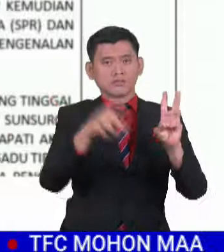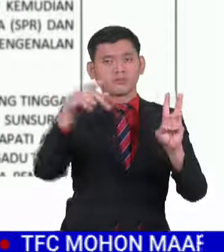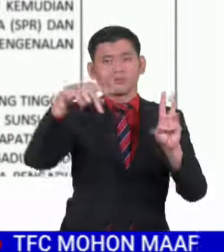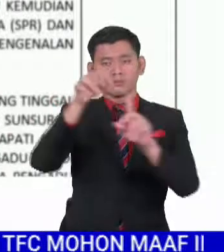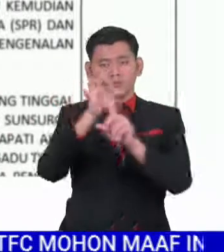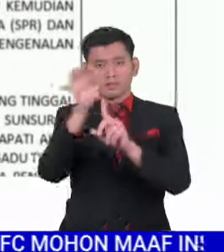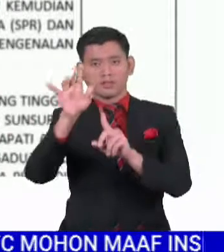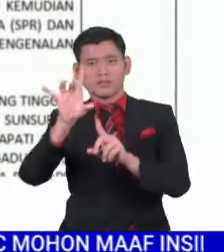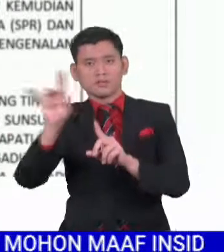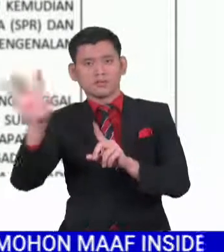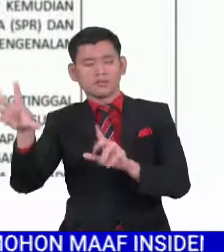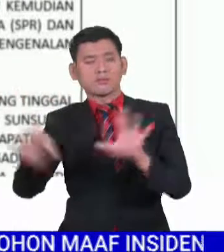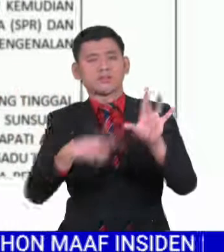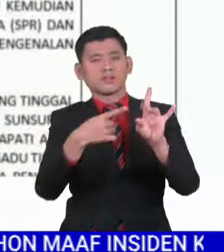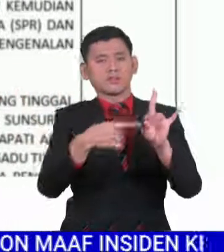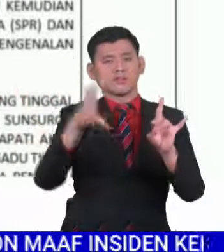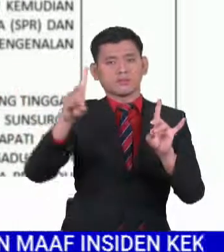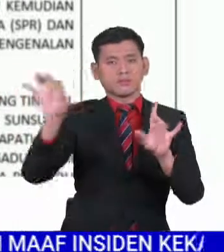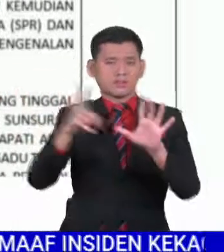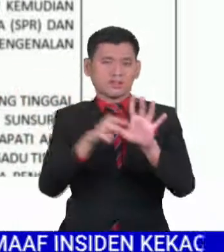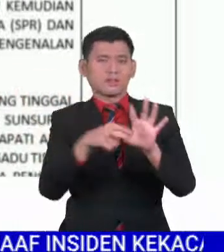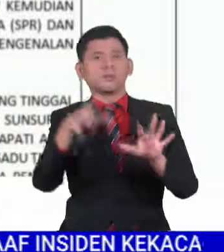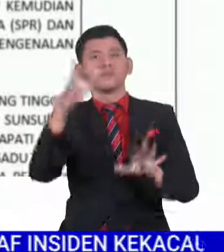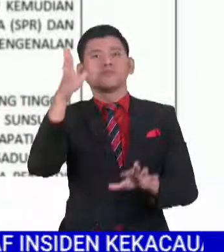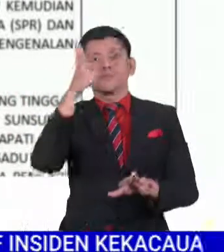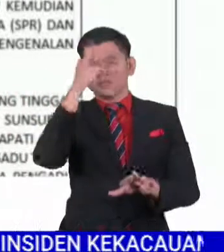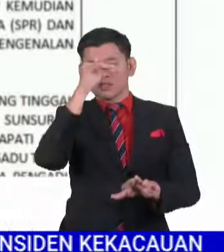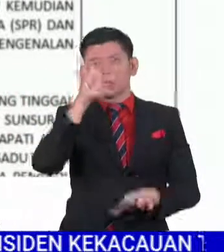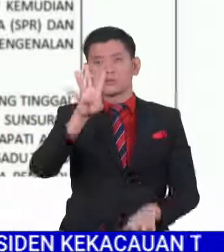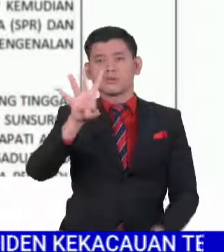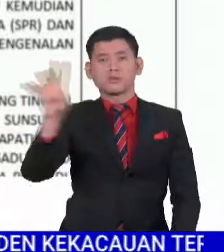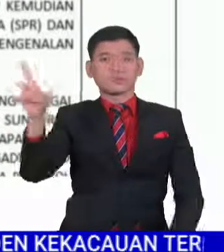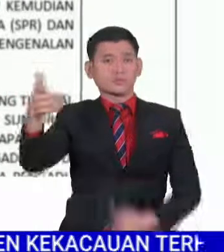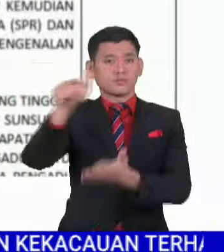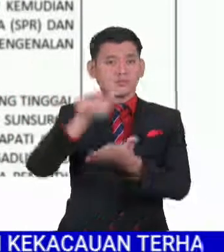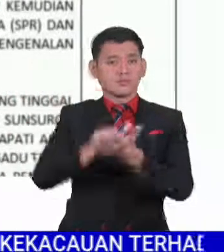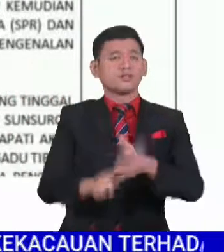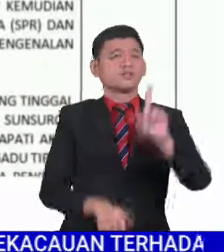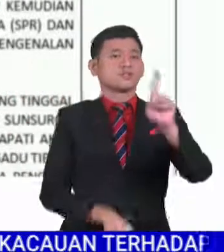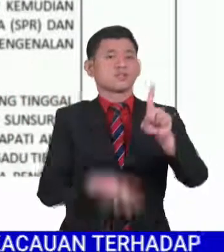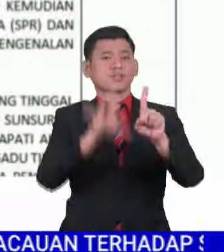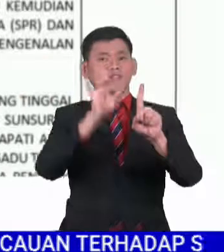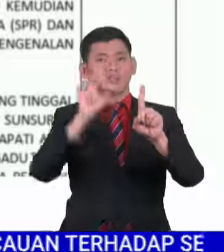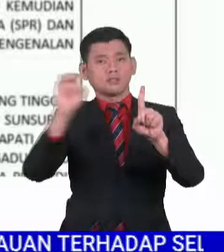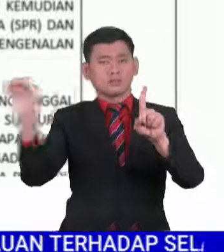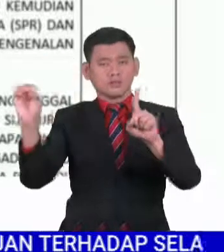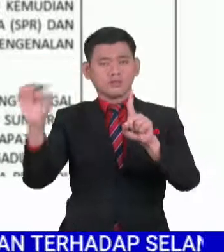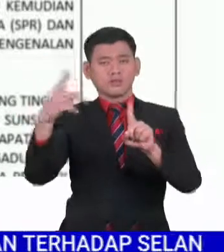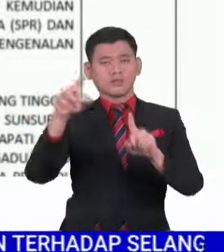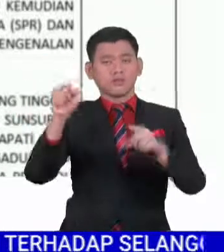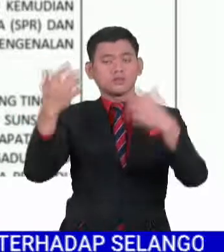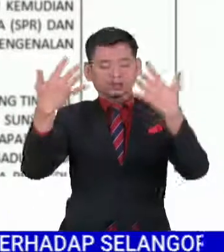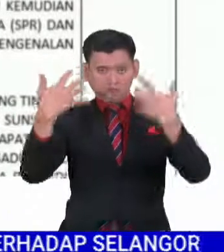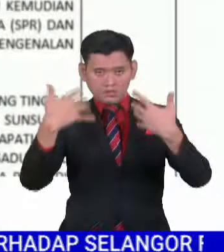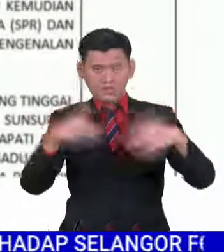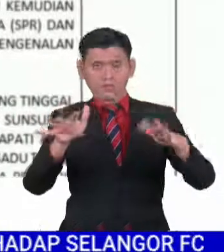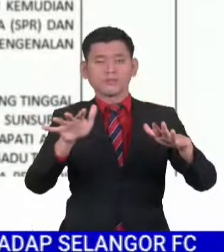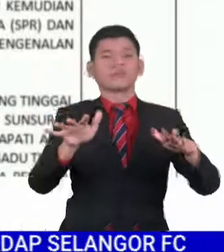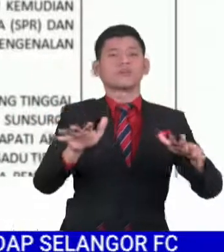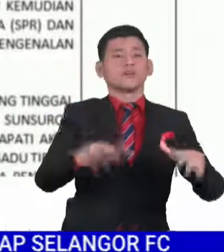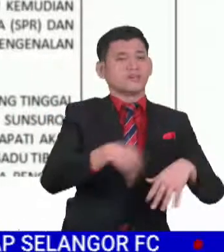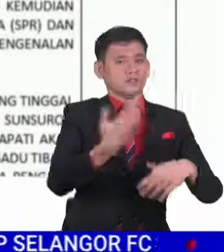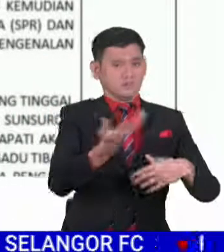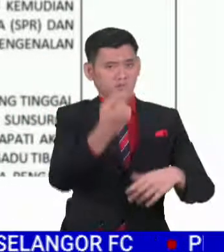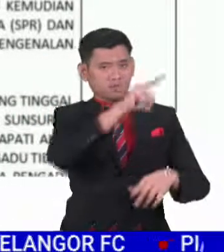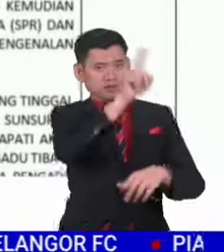Terengganu 63 dan Melaka 47 laporan. 180 daripada kes telah dirujuk kepada